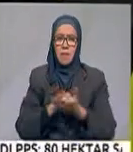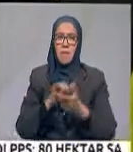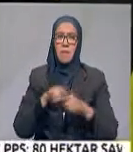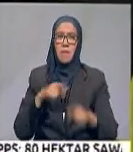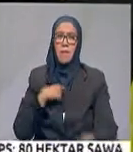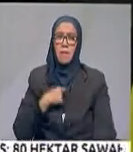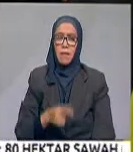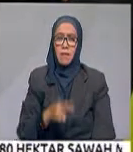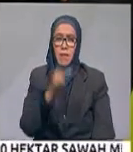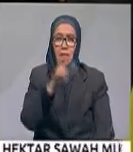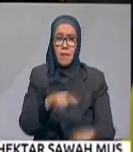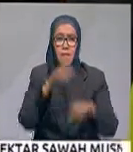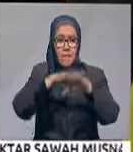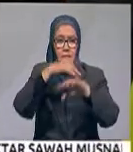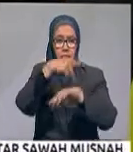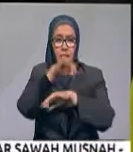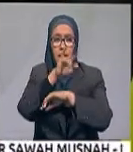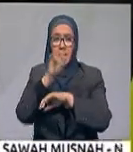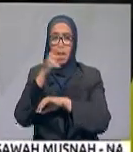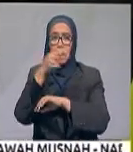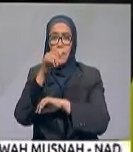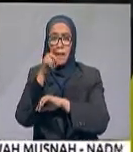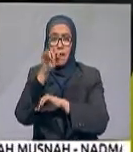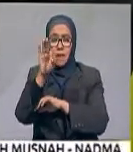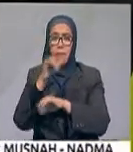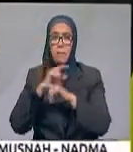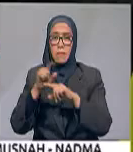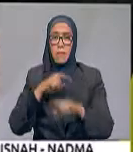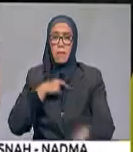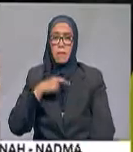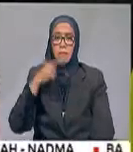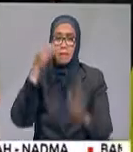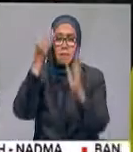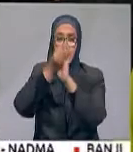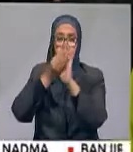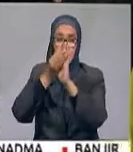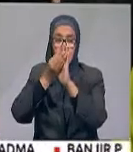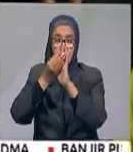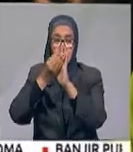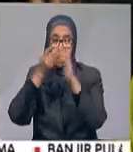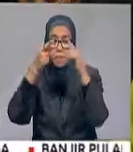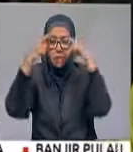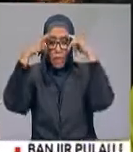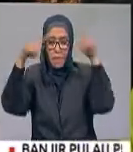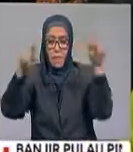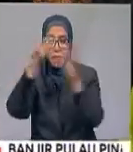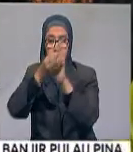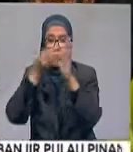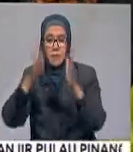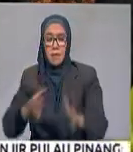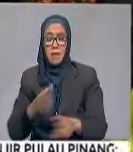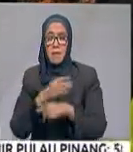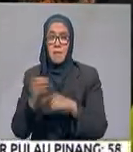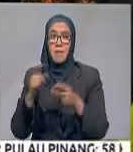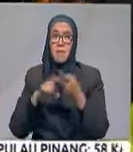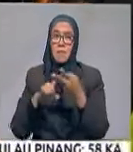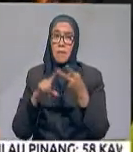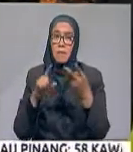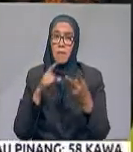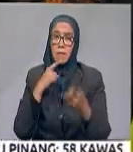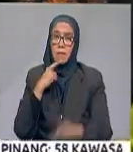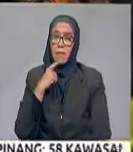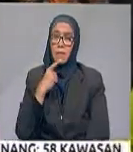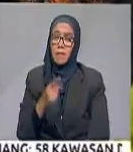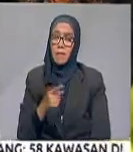dikenali sebagai Pete Hanif merupakan pengarah filem Coast Guard, meninggalkan seorang balu Farah Ahmad 42 tahun dan